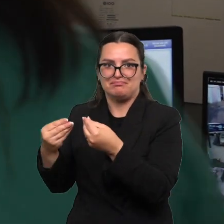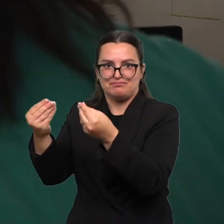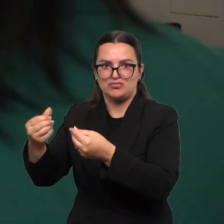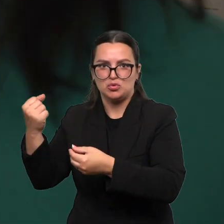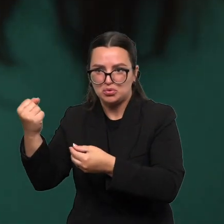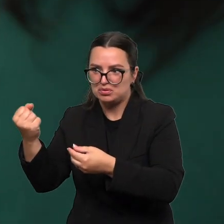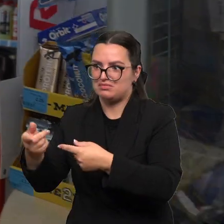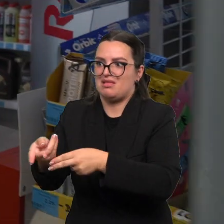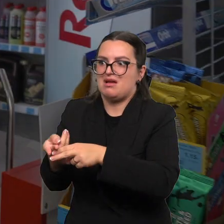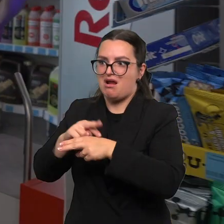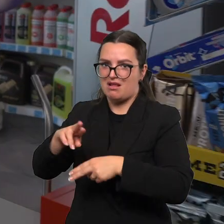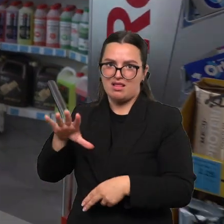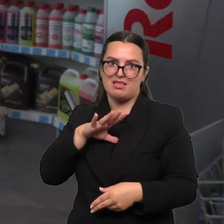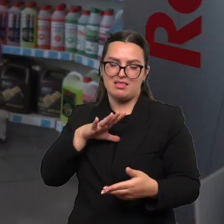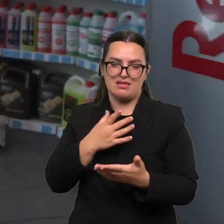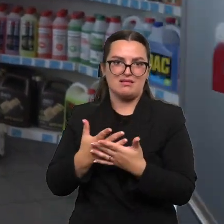veikia.